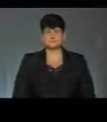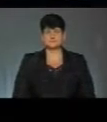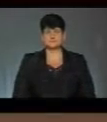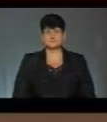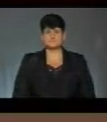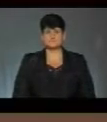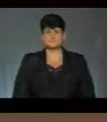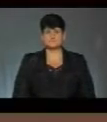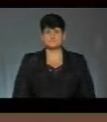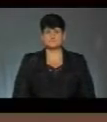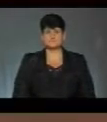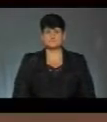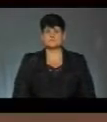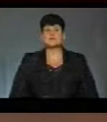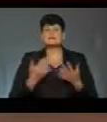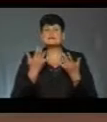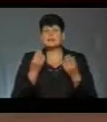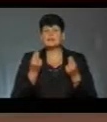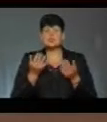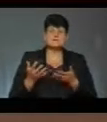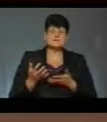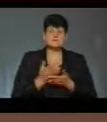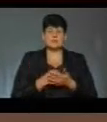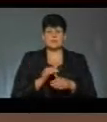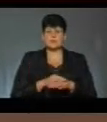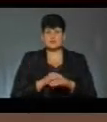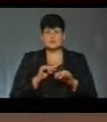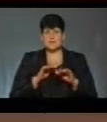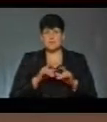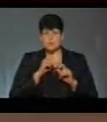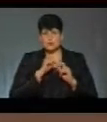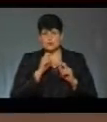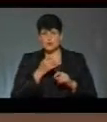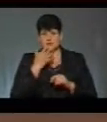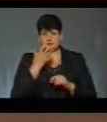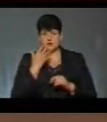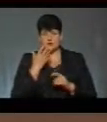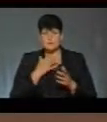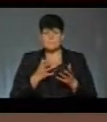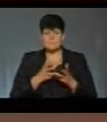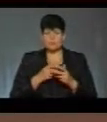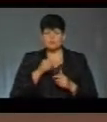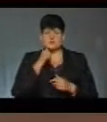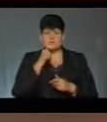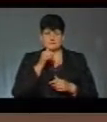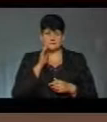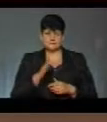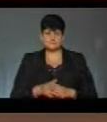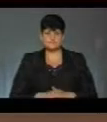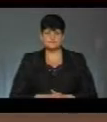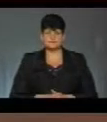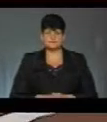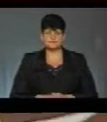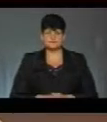Тернопіль. Скільки коштів зібрали під час благодійної акції «Подаруй тепло», волонтери підраховуватимуть завтра, повідомив Назарій